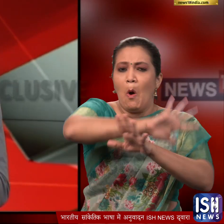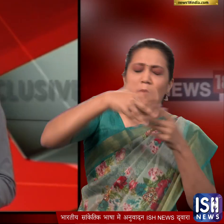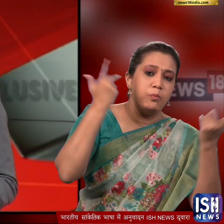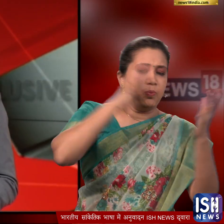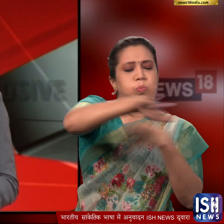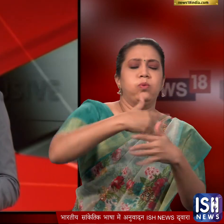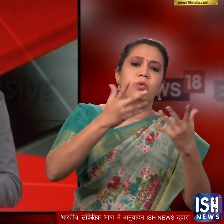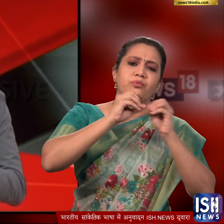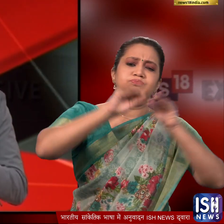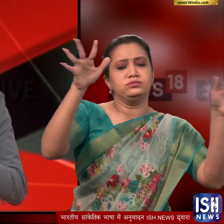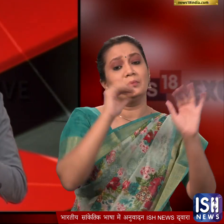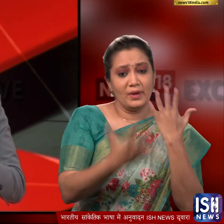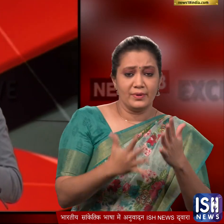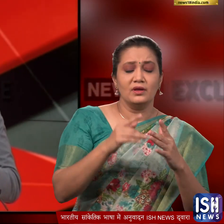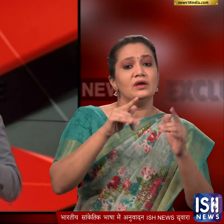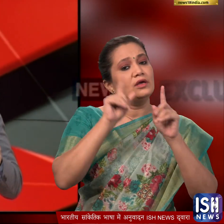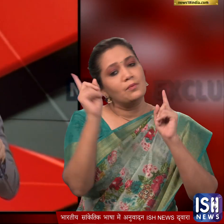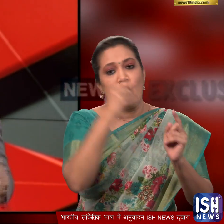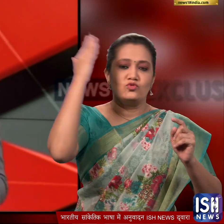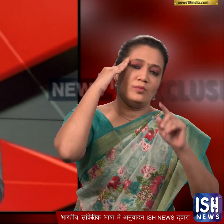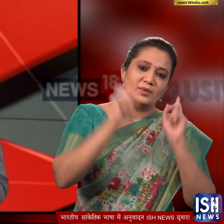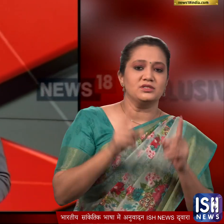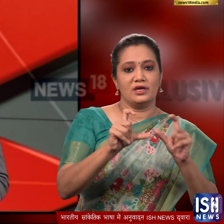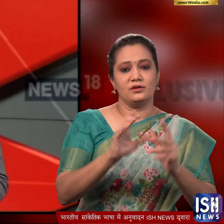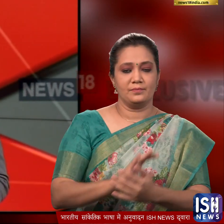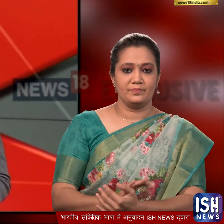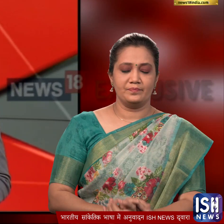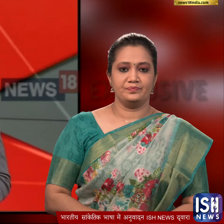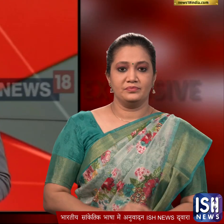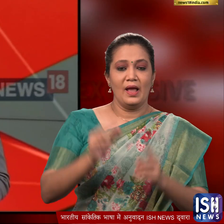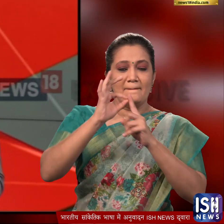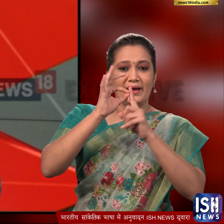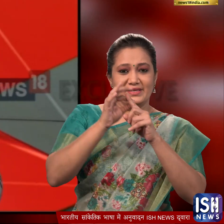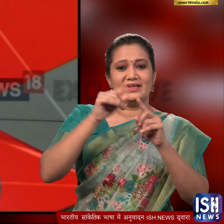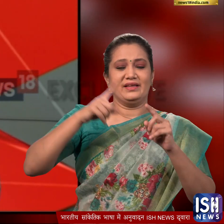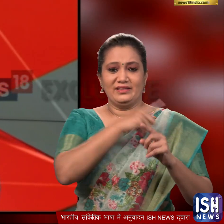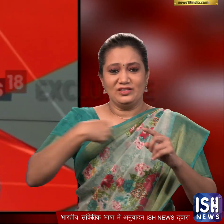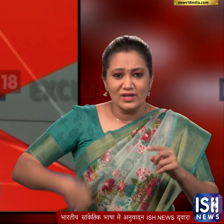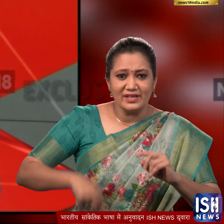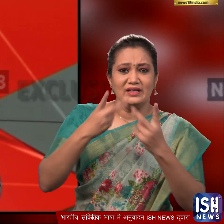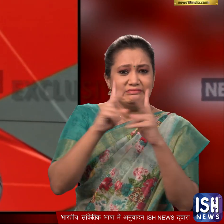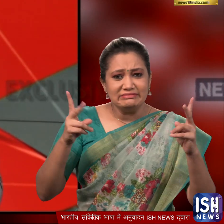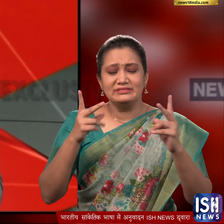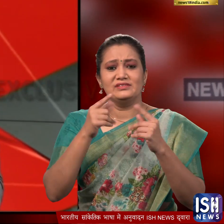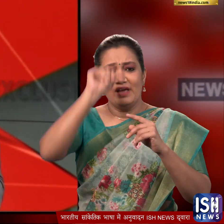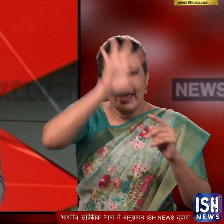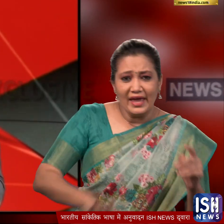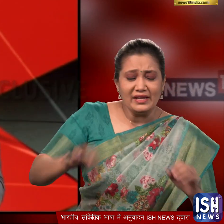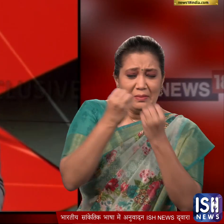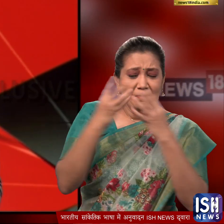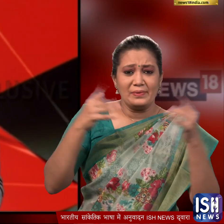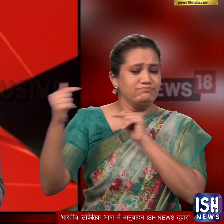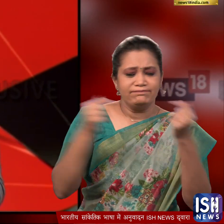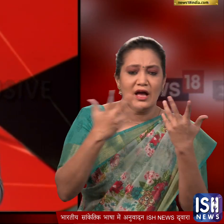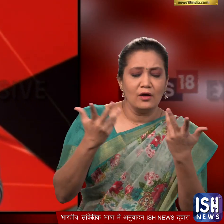बहुत भारी पड़ सकती है। इसका ख्याल कोचिंग सेंटरों से जुड़े सभी लोगों को रखना ही होगा। पाकिस्तान और चीन की चुनौतियों से निपटने के लिए देश